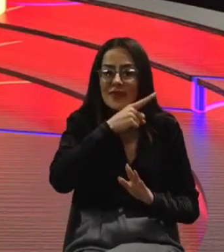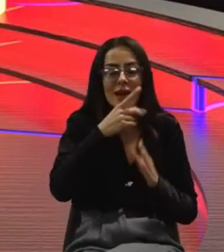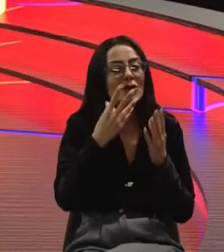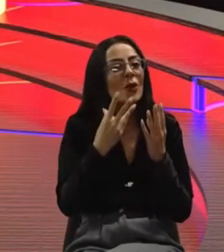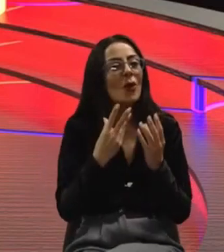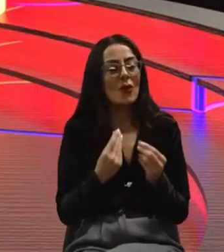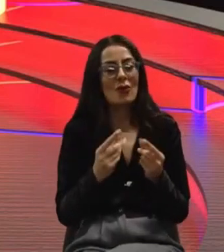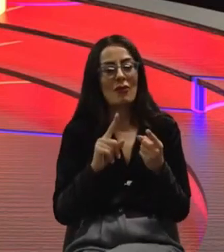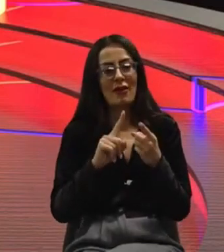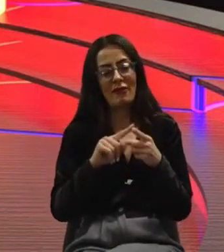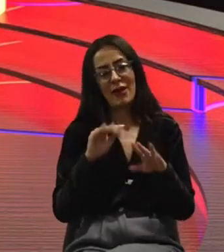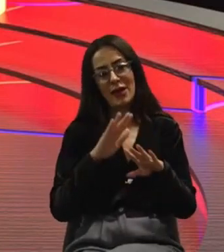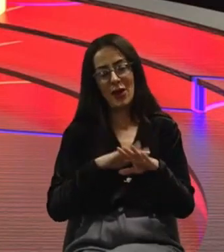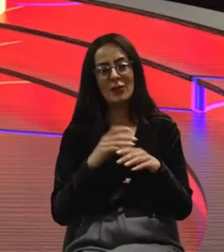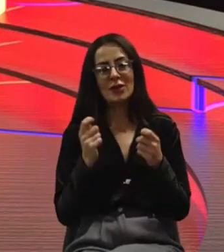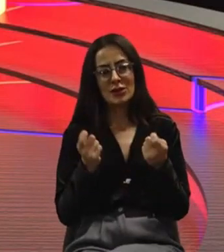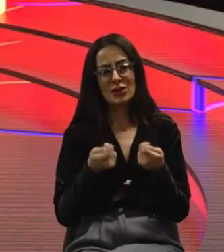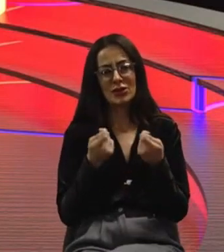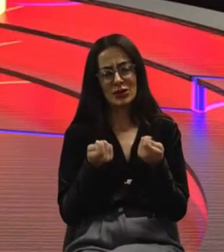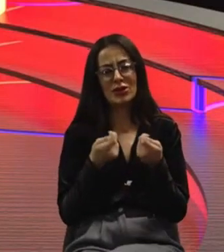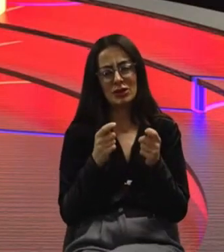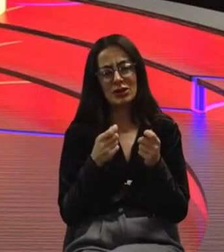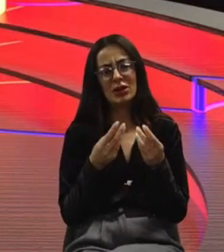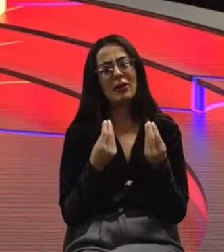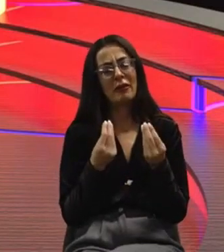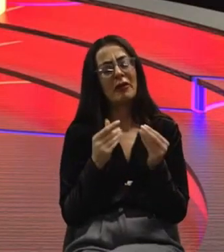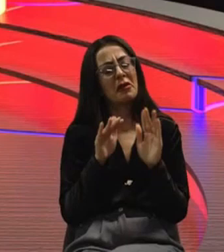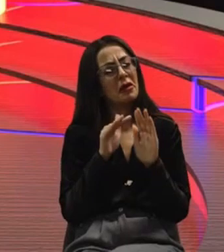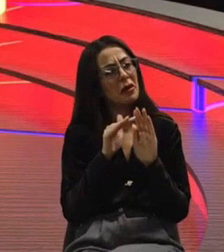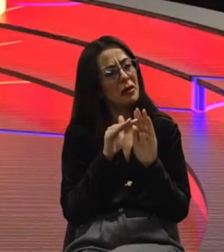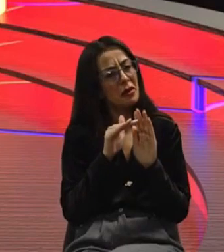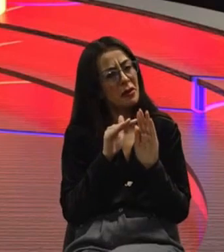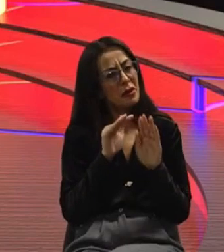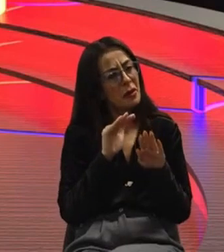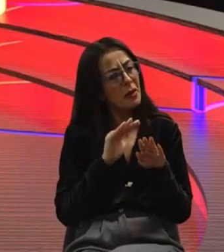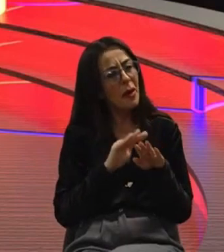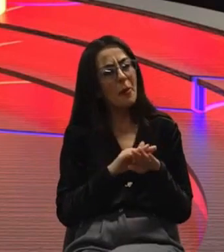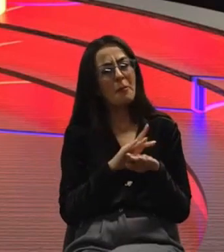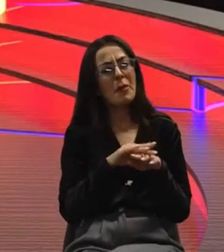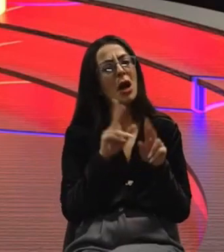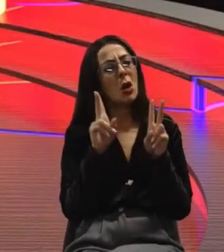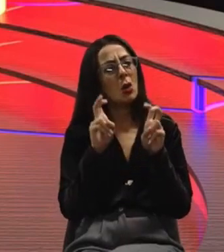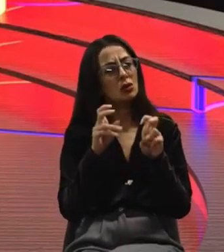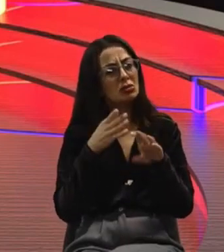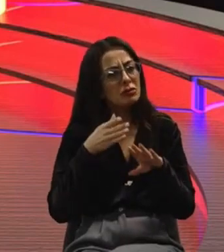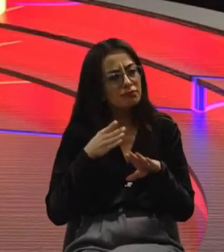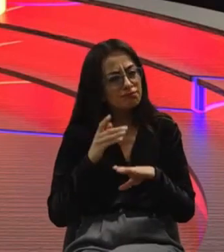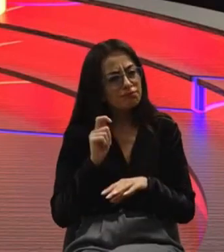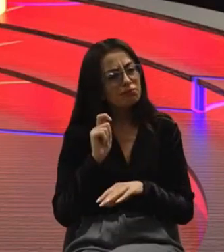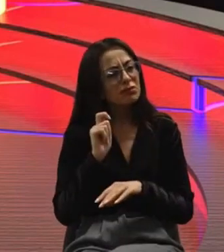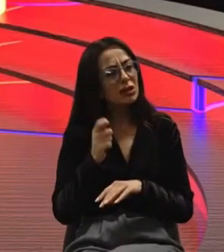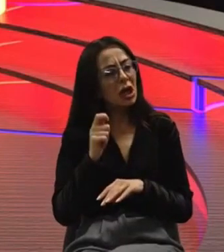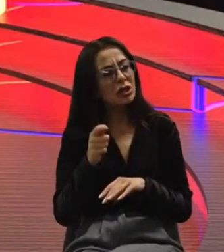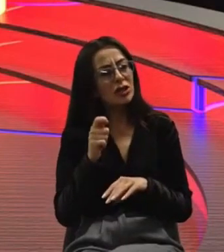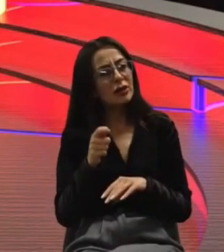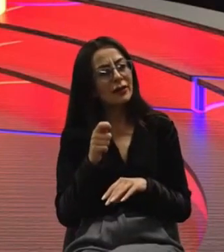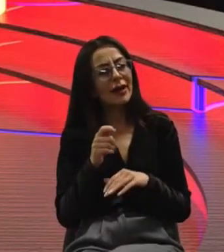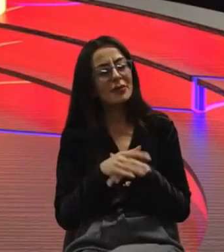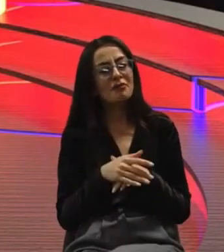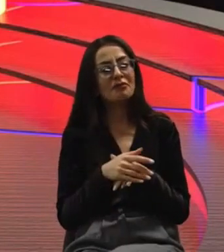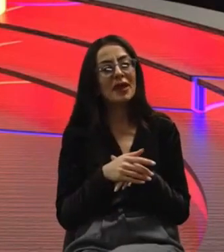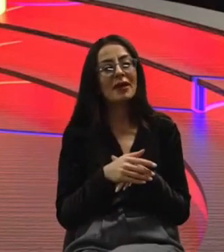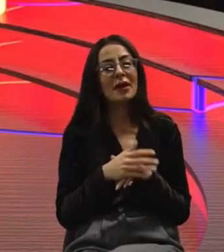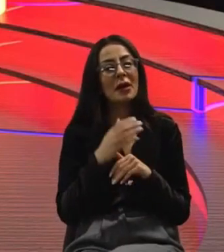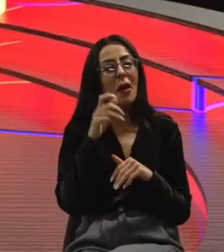yaptığın işi yapmak konusunda Gerçekten ona Özen göstermek ekmek harcamak öğrenmek için